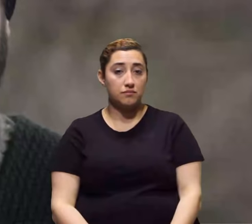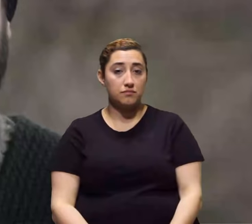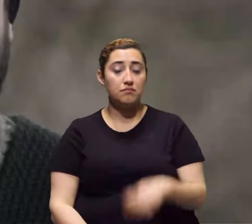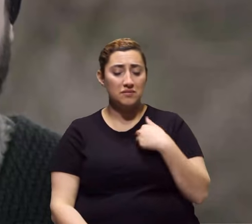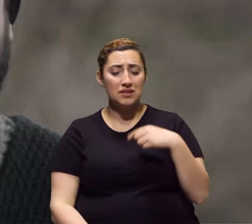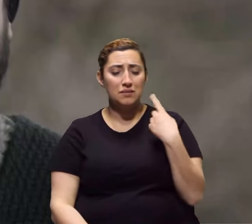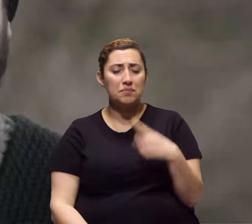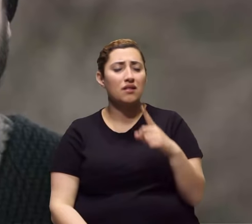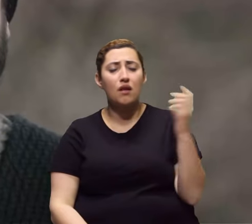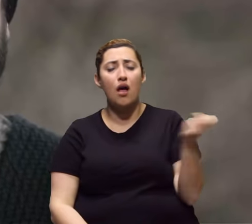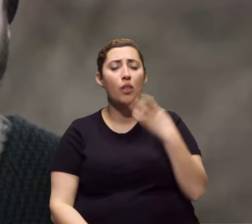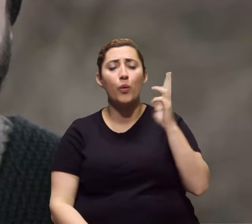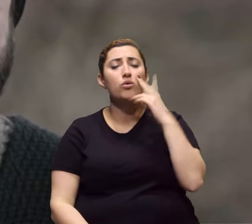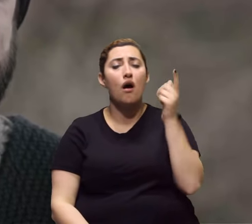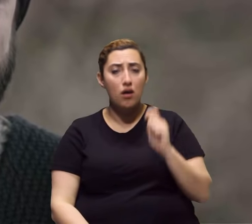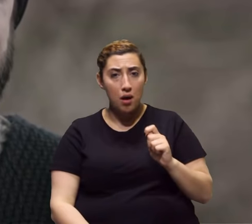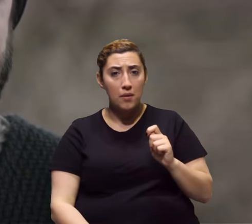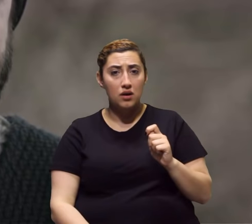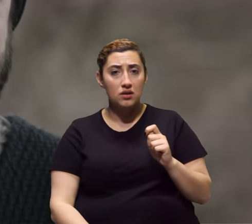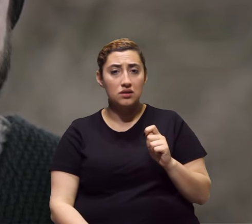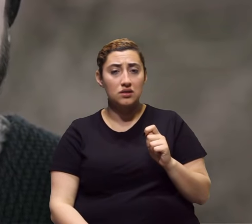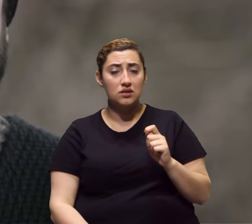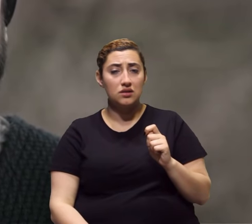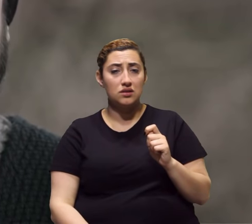Biz bin bir günaha bulanırız.